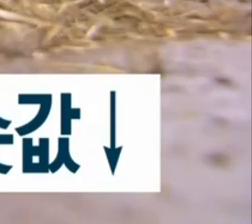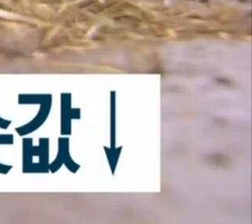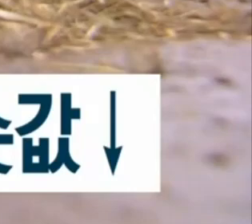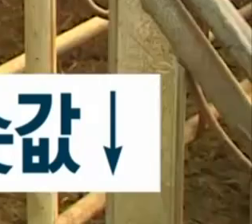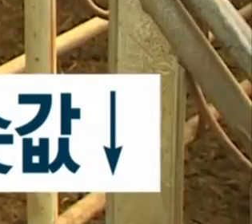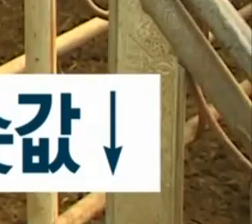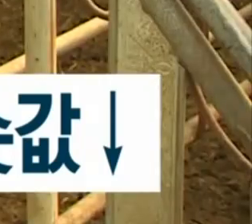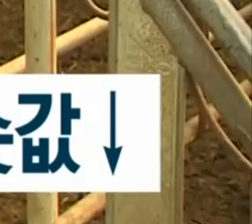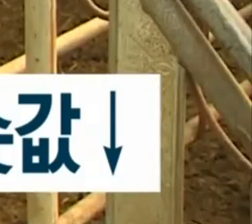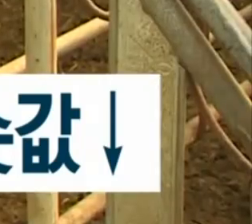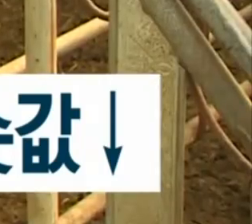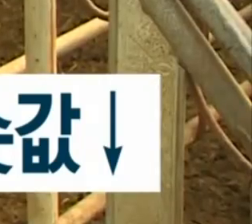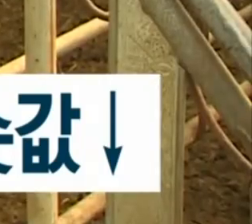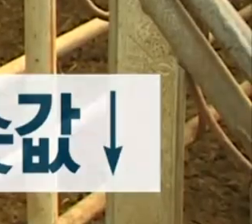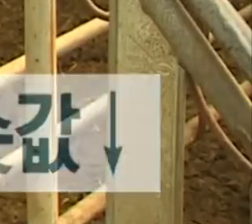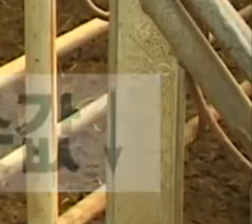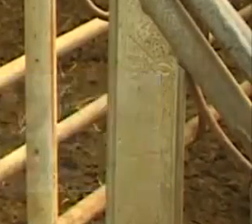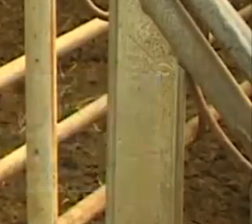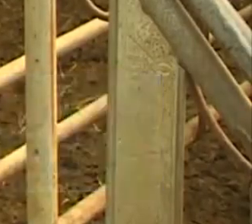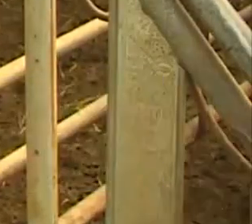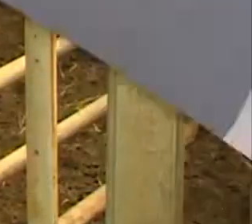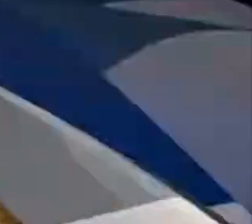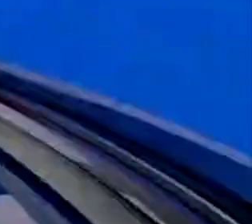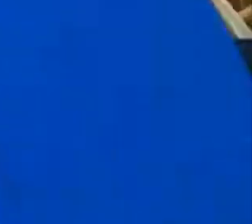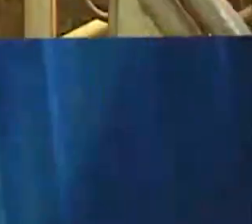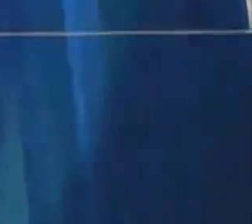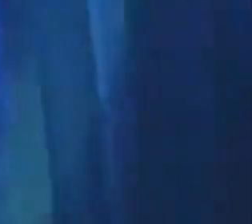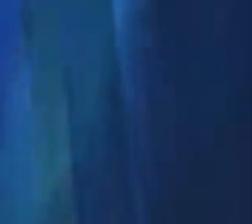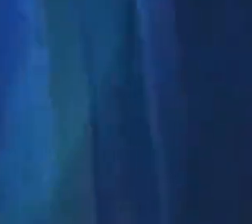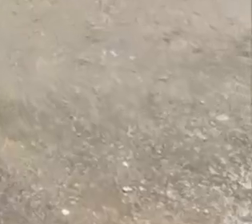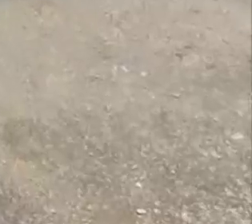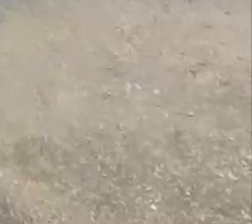곤두박질치면서 농가의 시름이 깊어지고 있습니다.